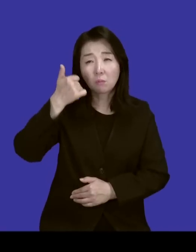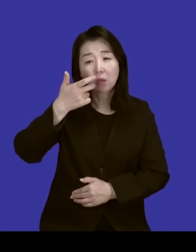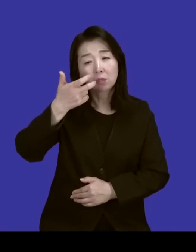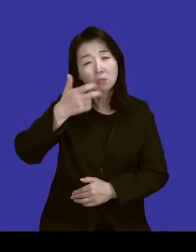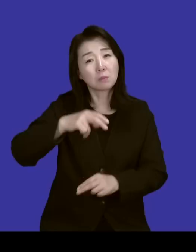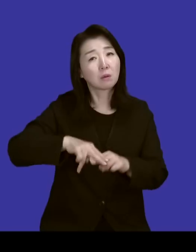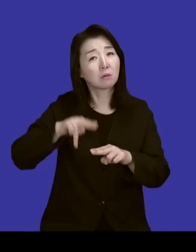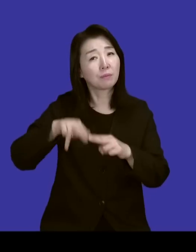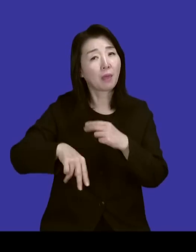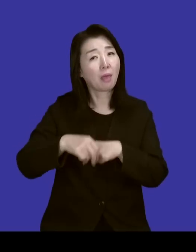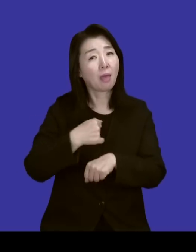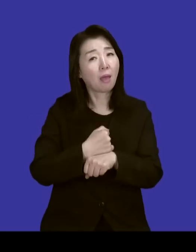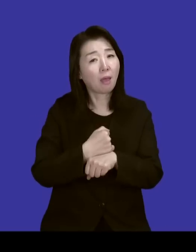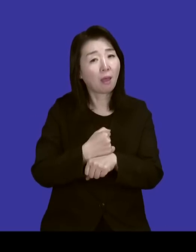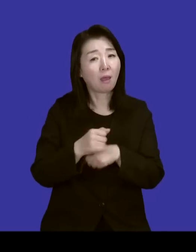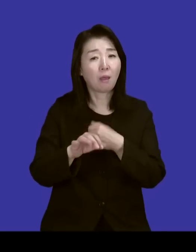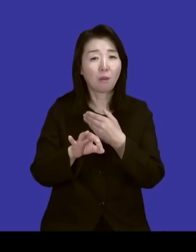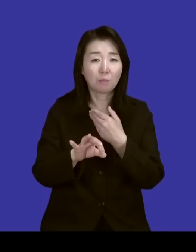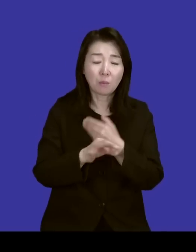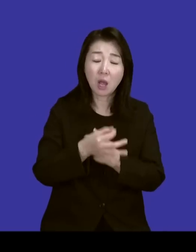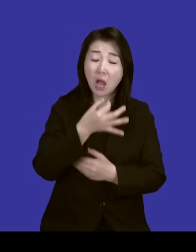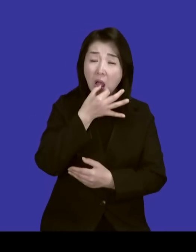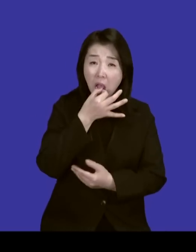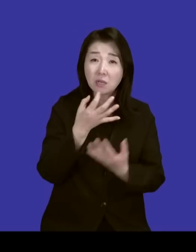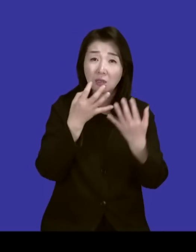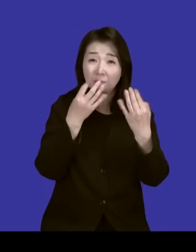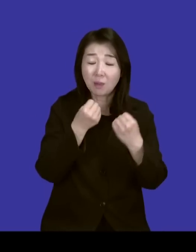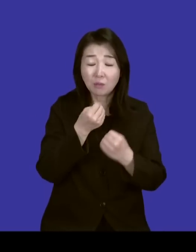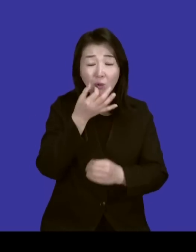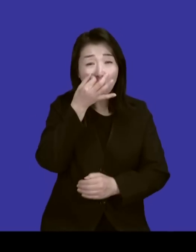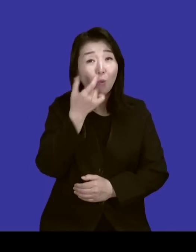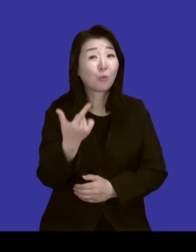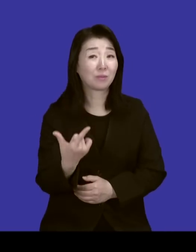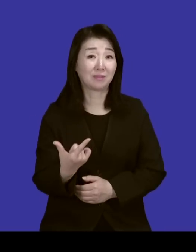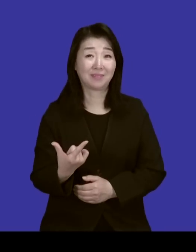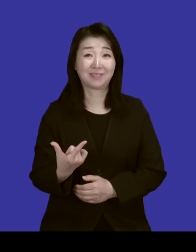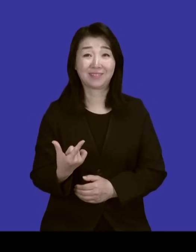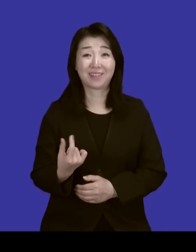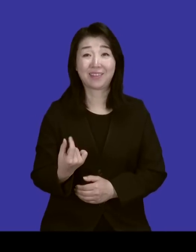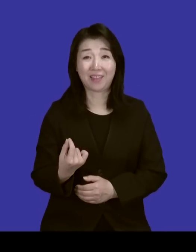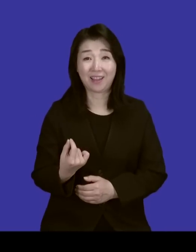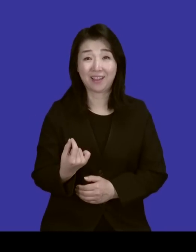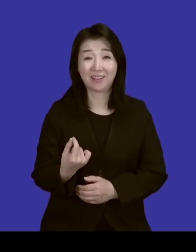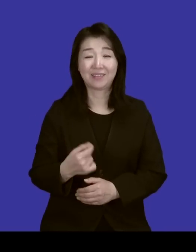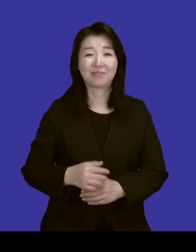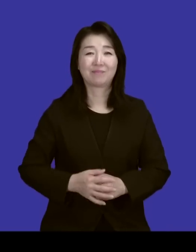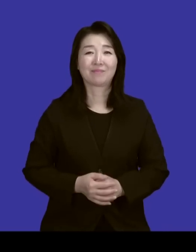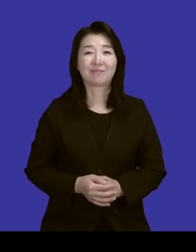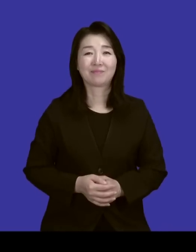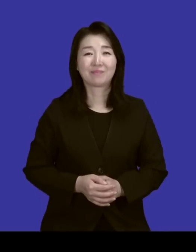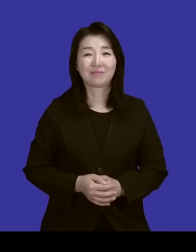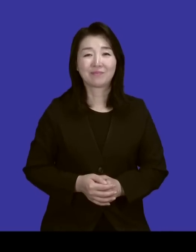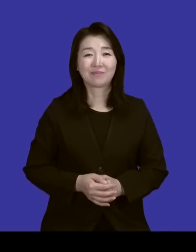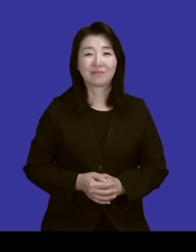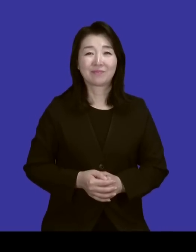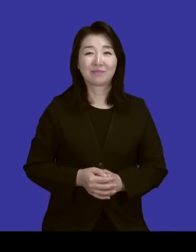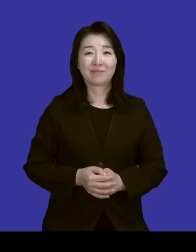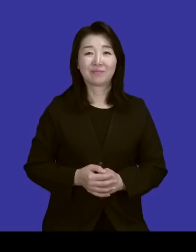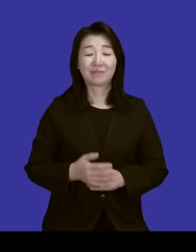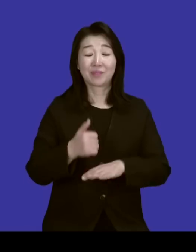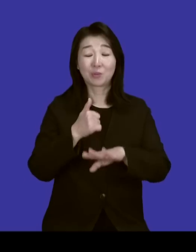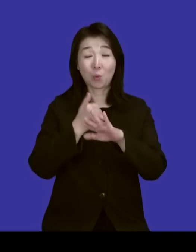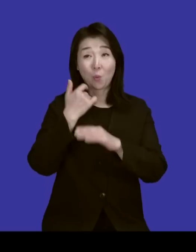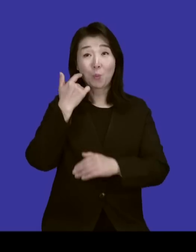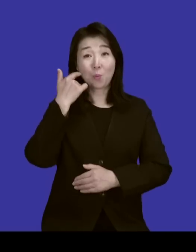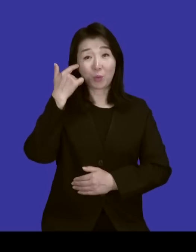네. 너무 이렇게 욕심이 많은 것으로 비추어지지 않을까. 네. 그래서 좀 우리